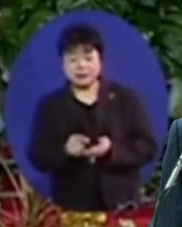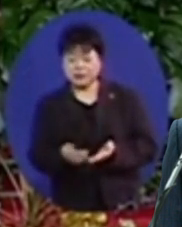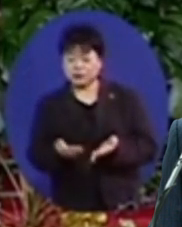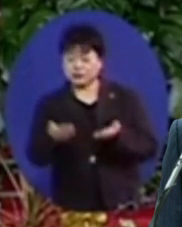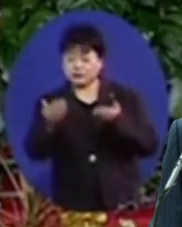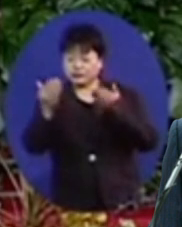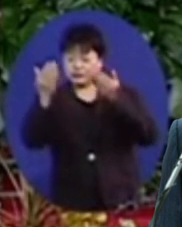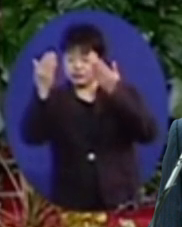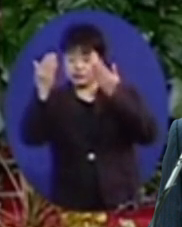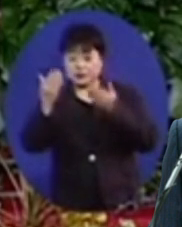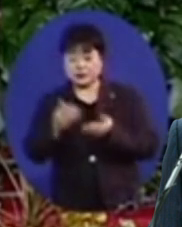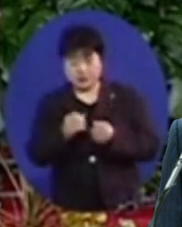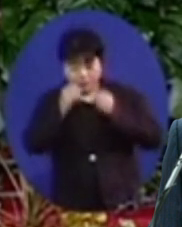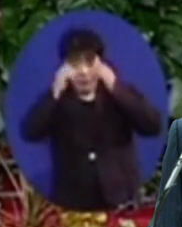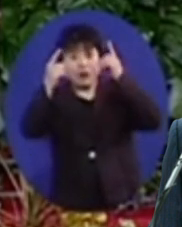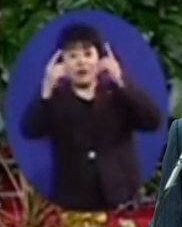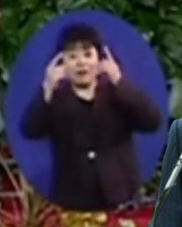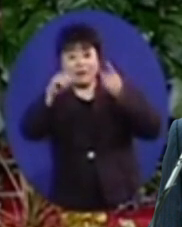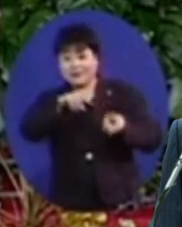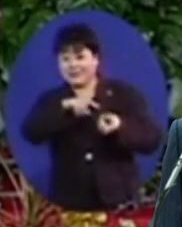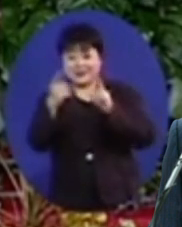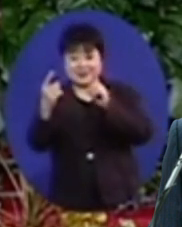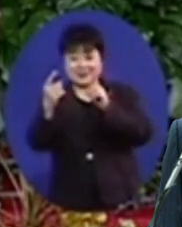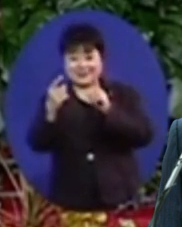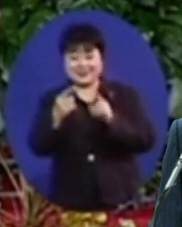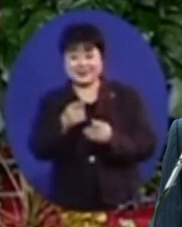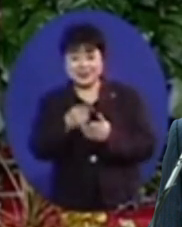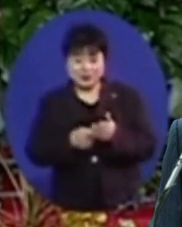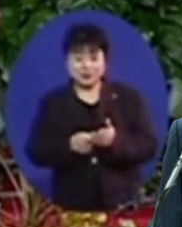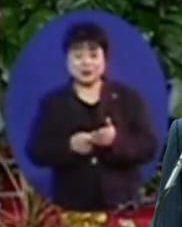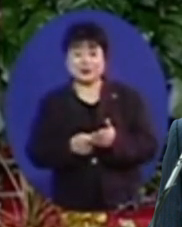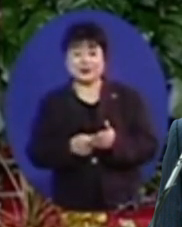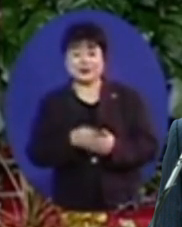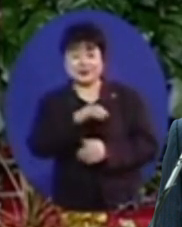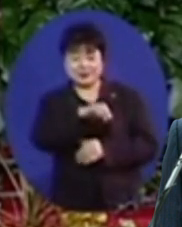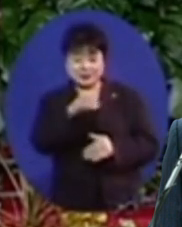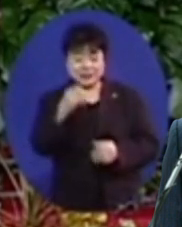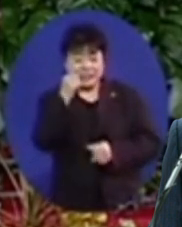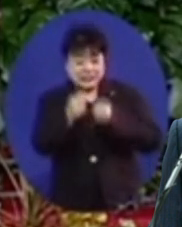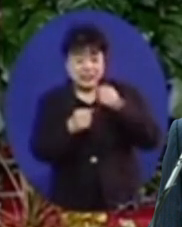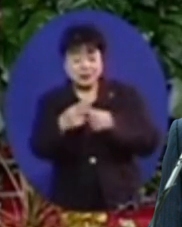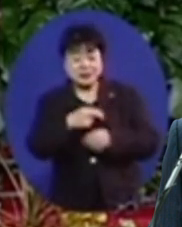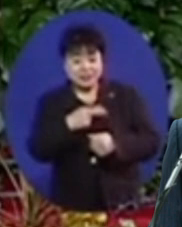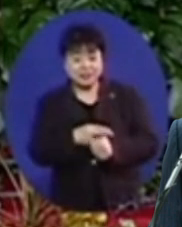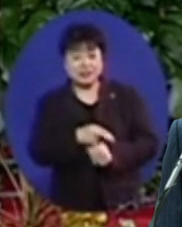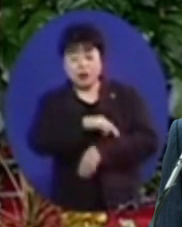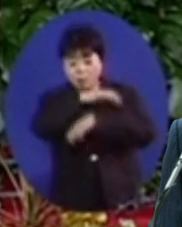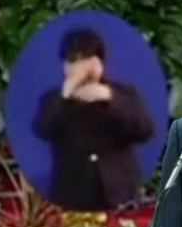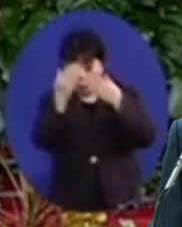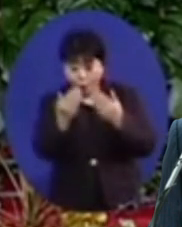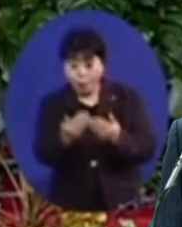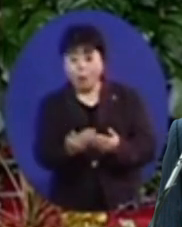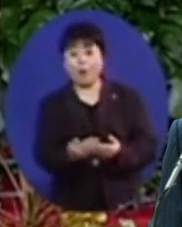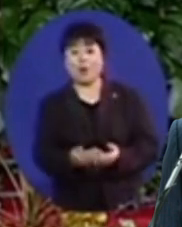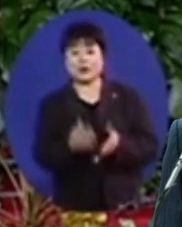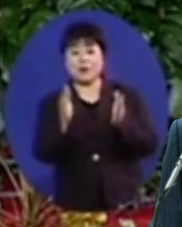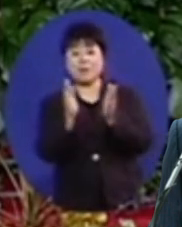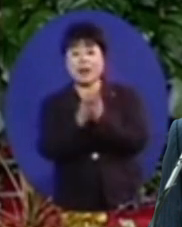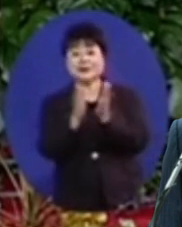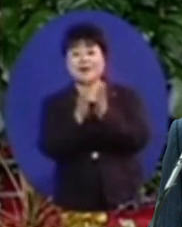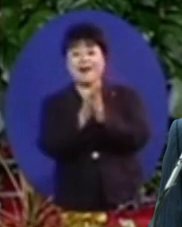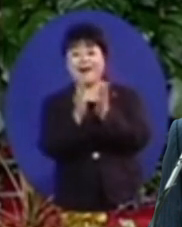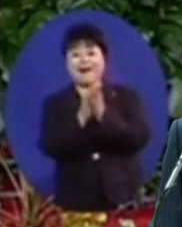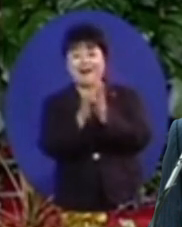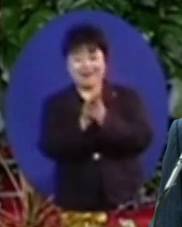있는데 깨어났습니다. 수술실에 달려온 의사들은 전부 다 환호성을